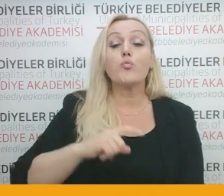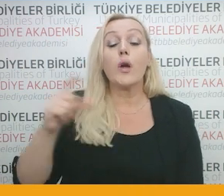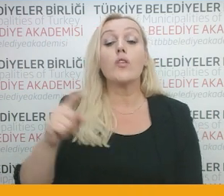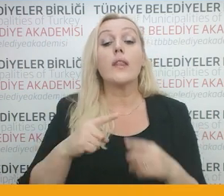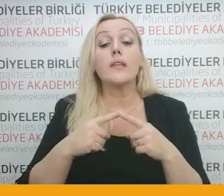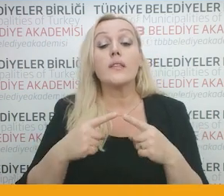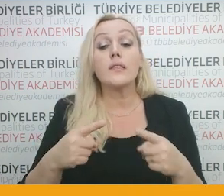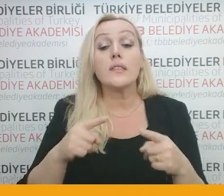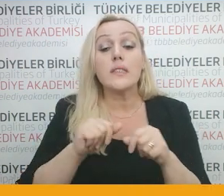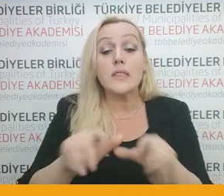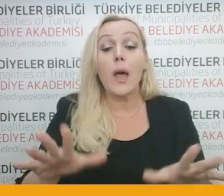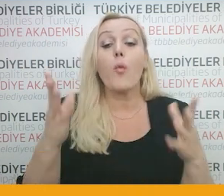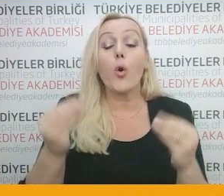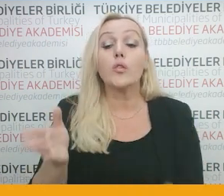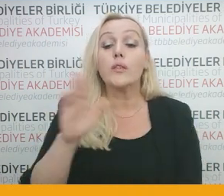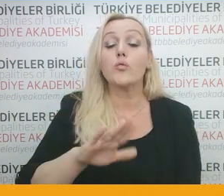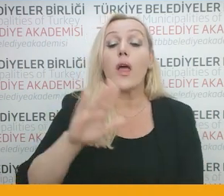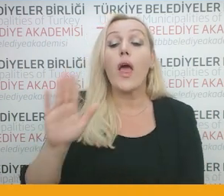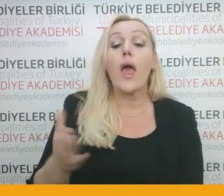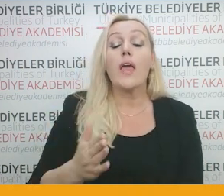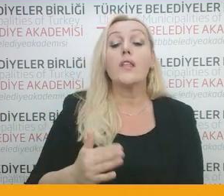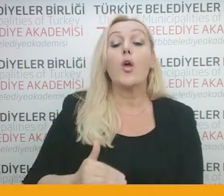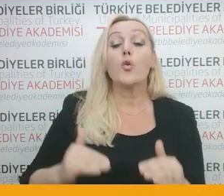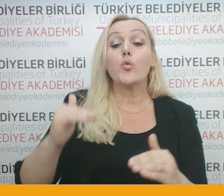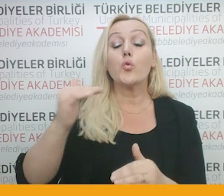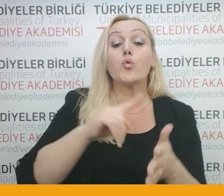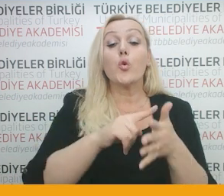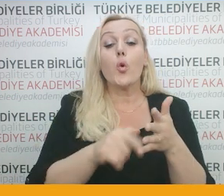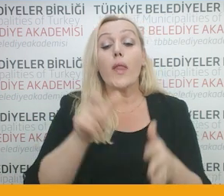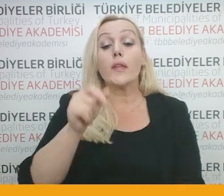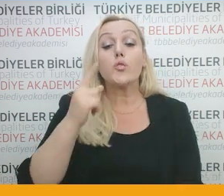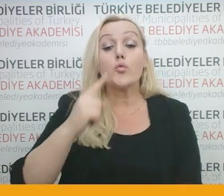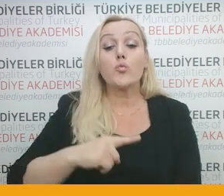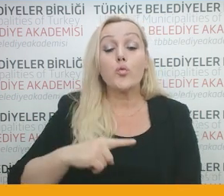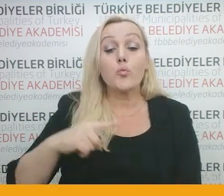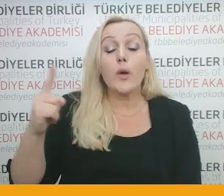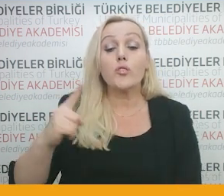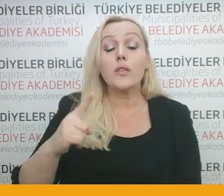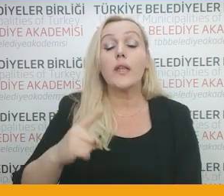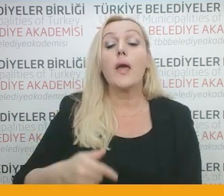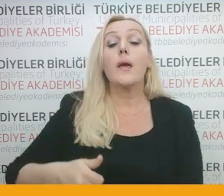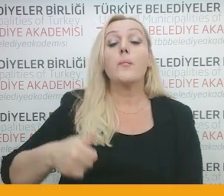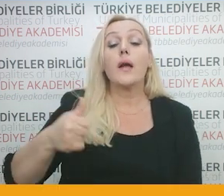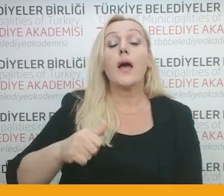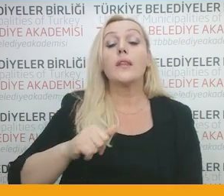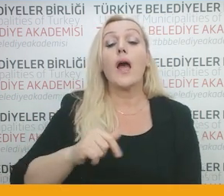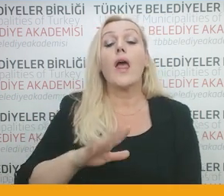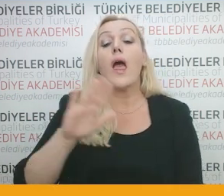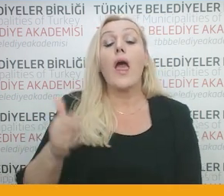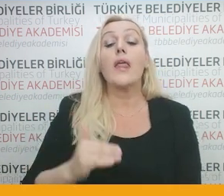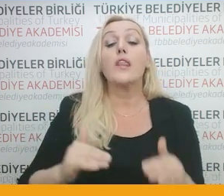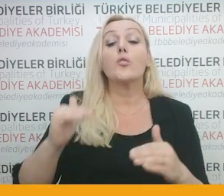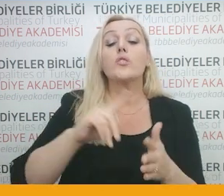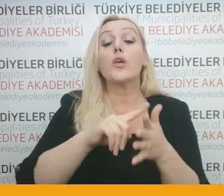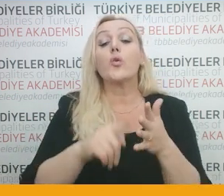sonra bakanlıklarda en üst yönetici Cumhurbaşkanı tarafından belirlenen kişidir. Bakanlar en üst yönetici değildir.